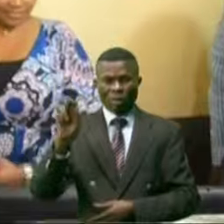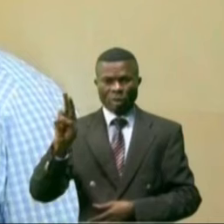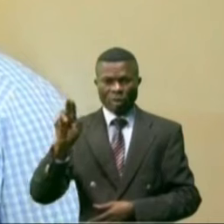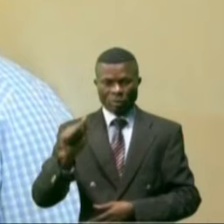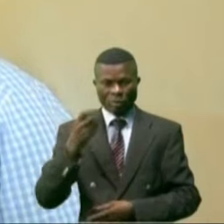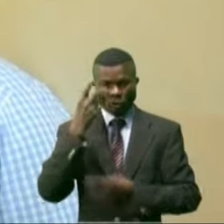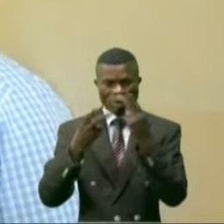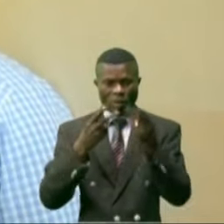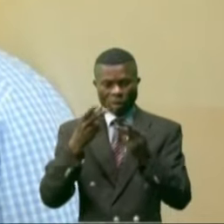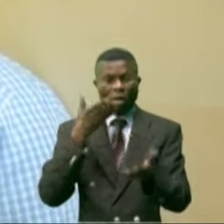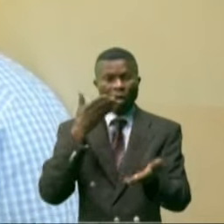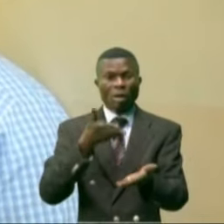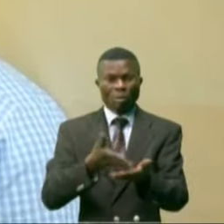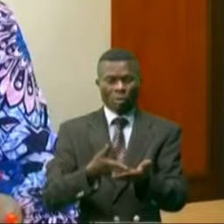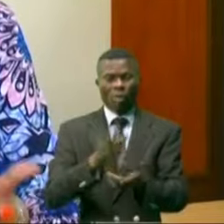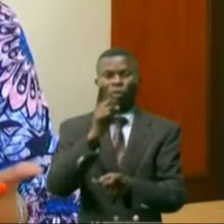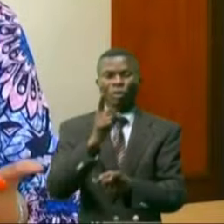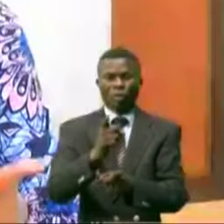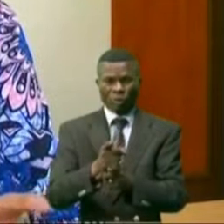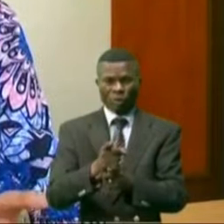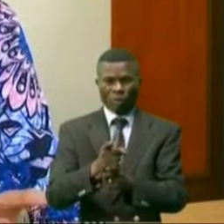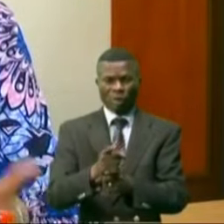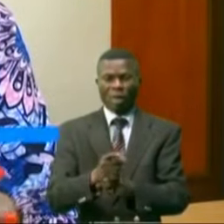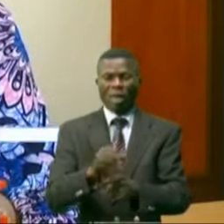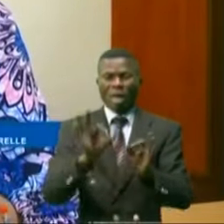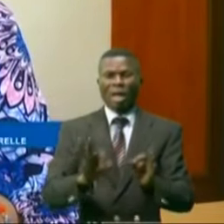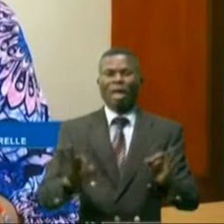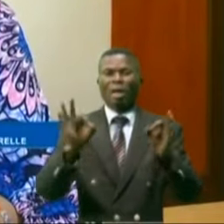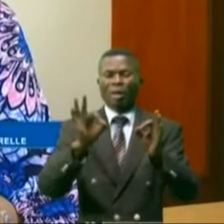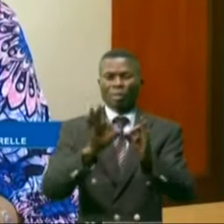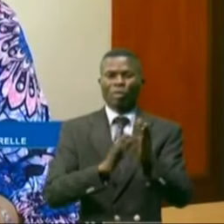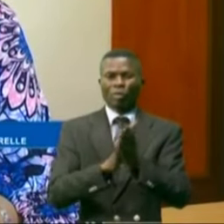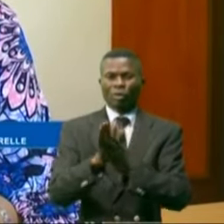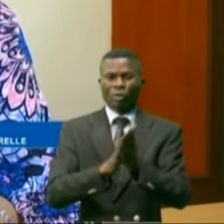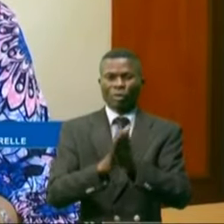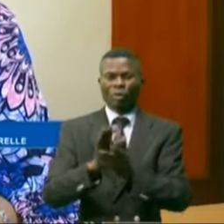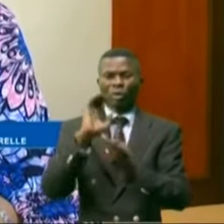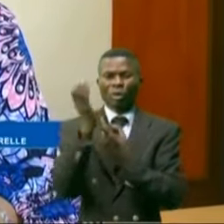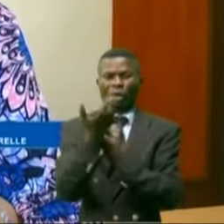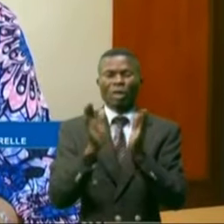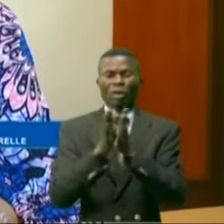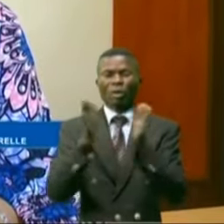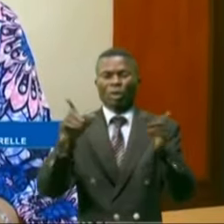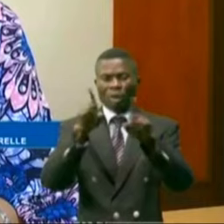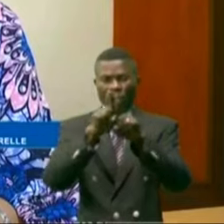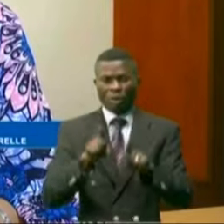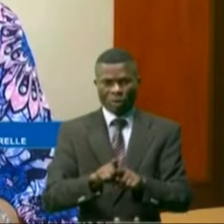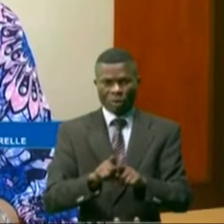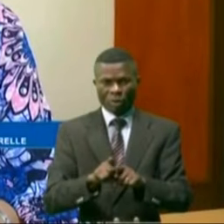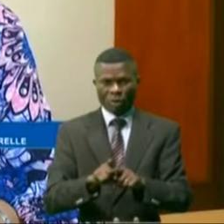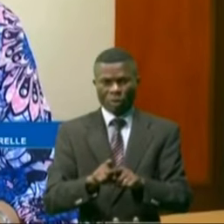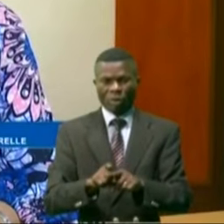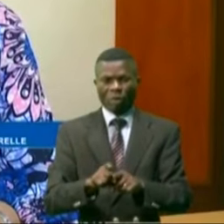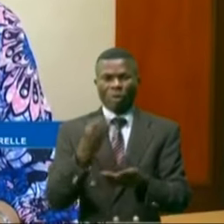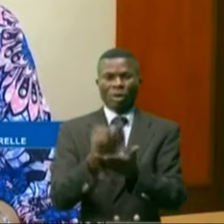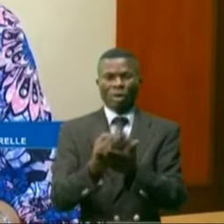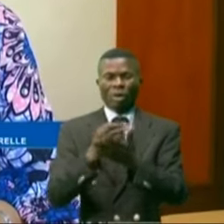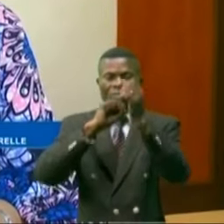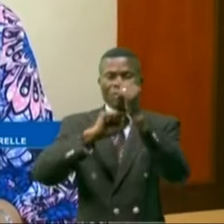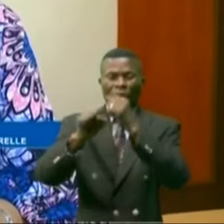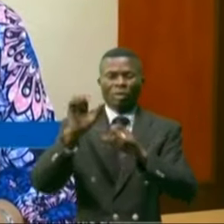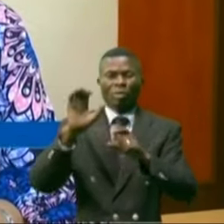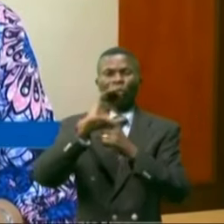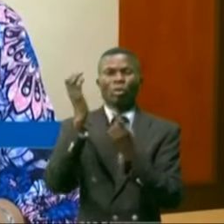visite est une preuve palpable de l'intérêt qu'elle porte à la culture en général, puisque le fonds de promotion